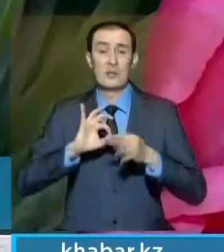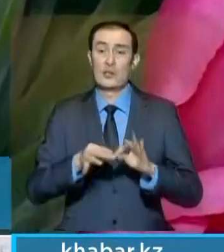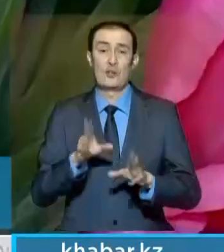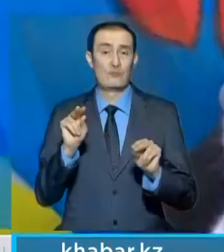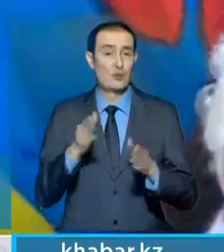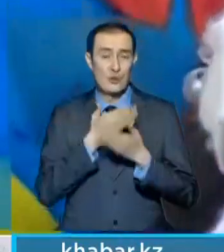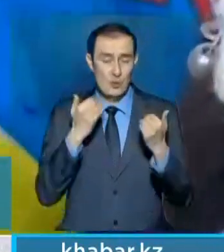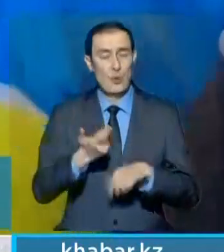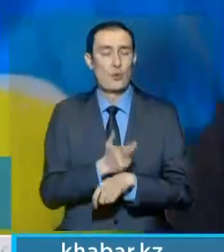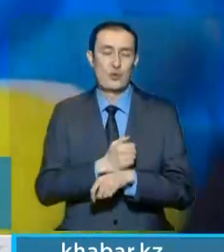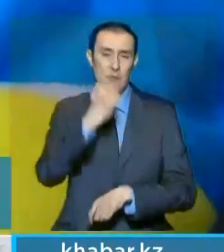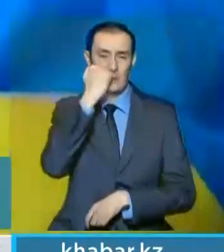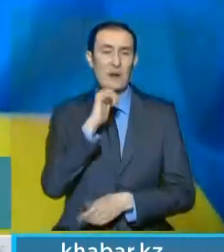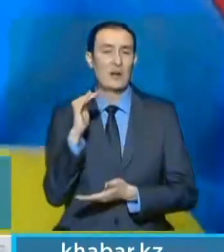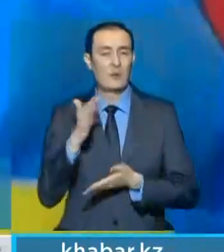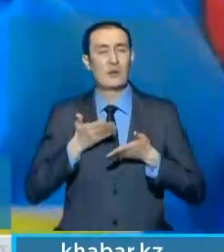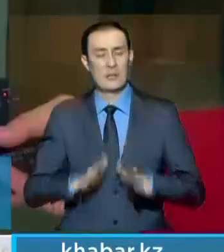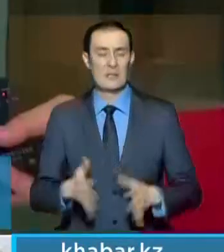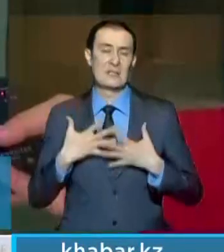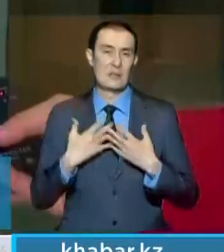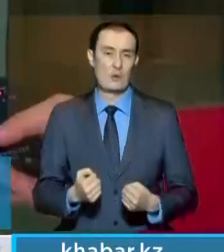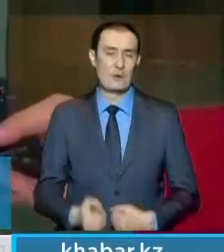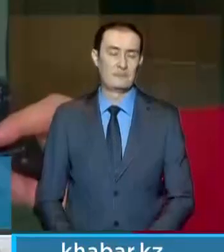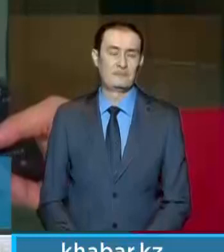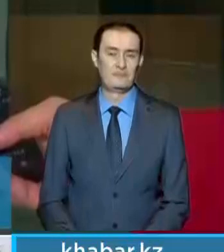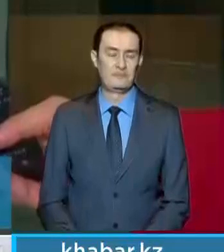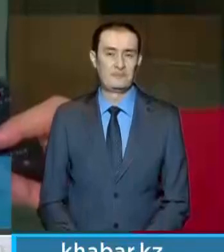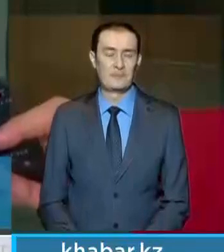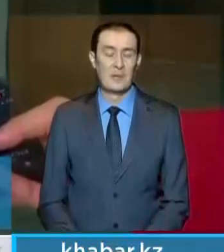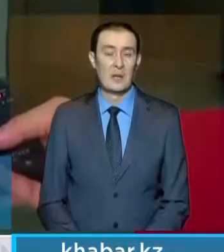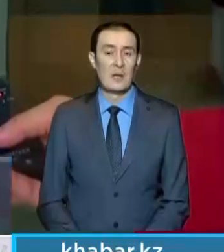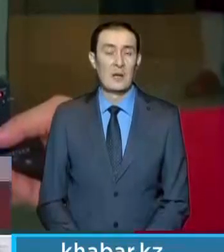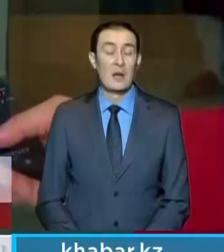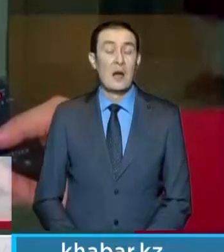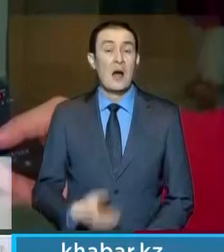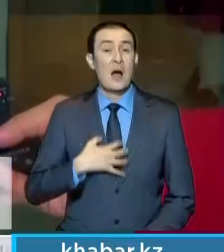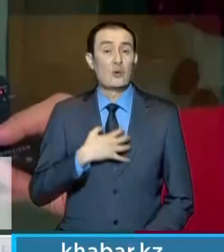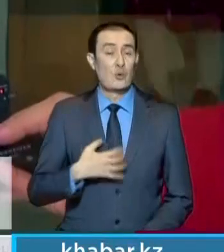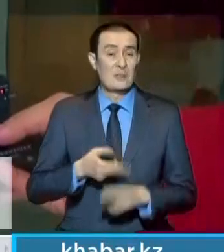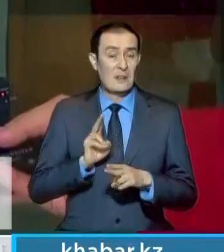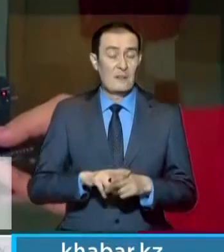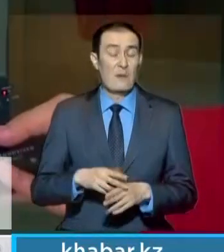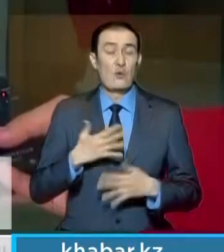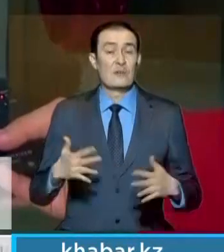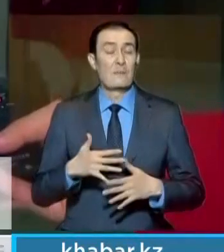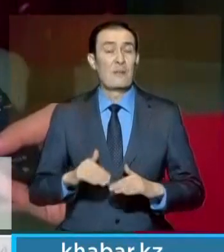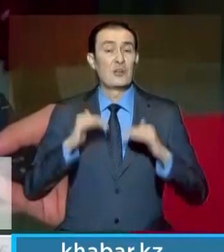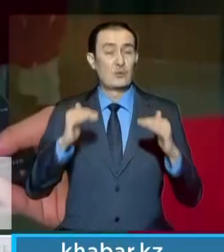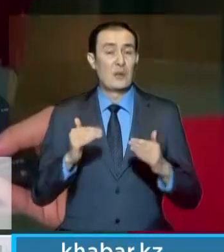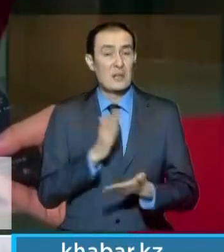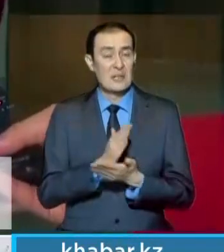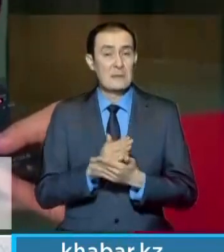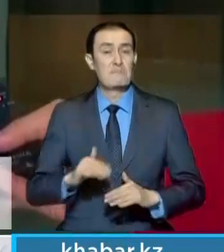Я им очень благодарна. Ребенок родился здоровым. Актуальность данного отделения в регионе высока. Наблюдается